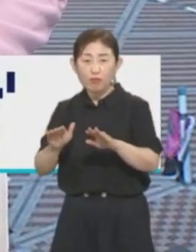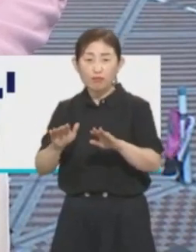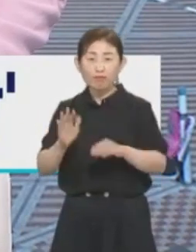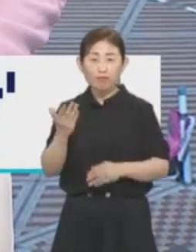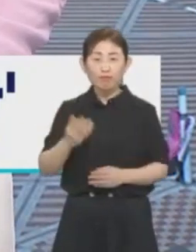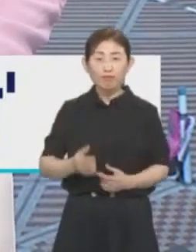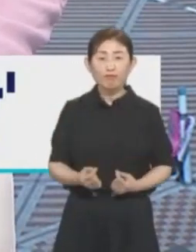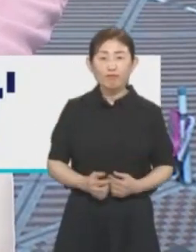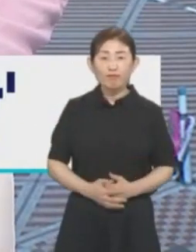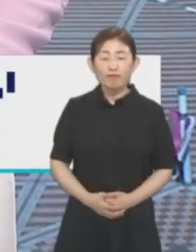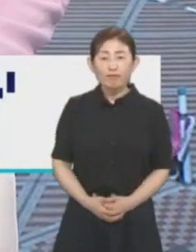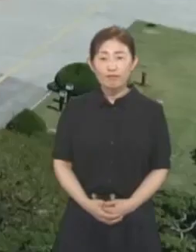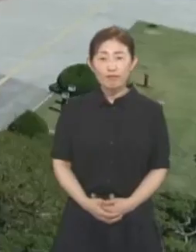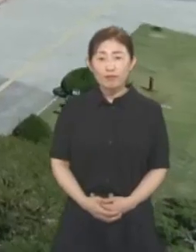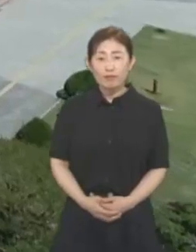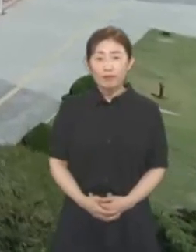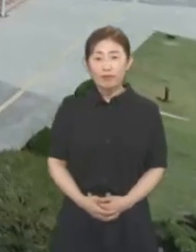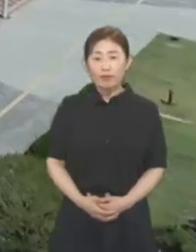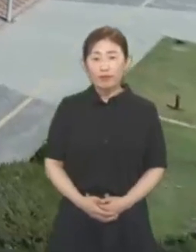보도입니다.